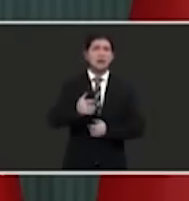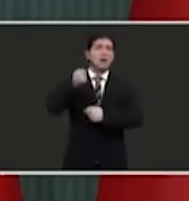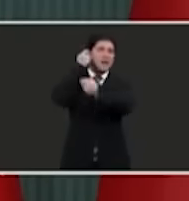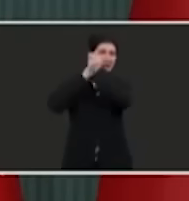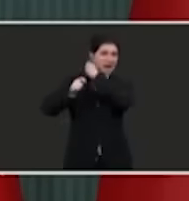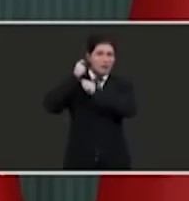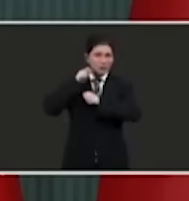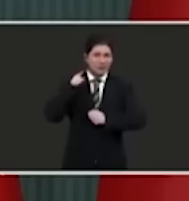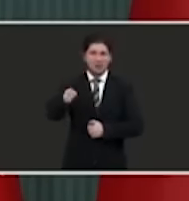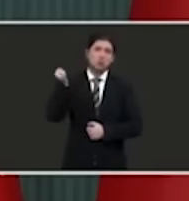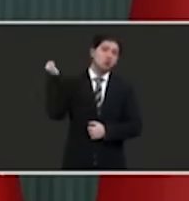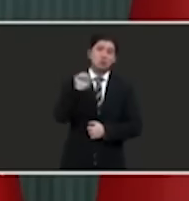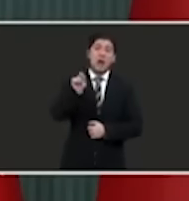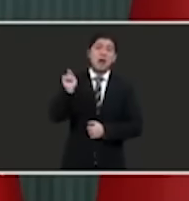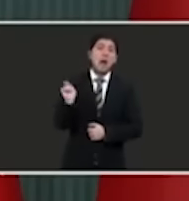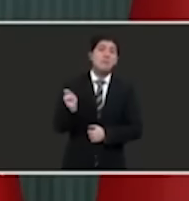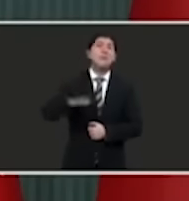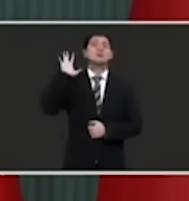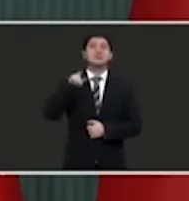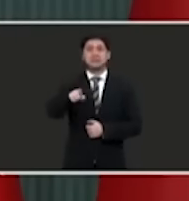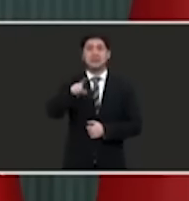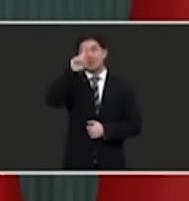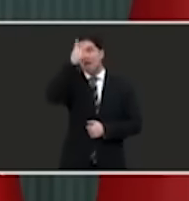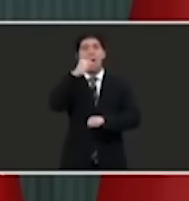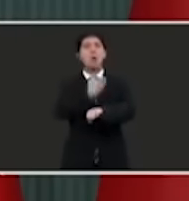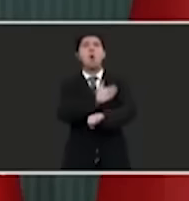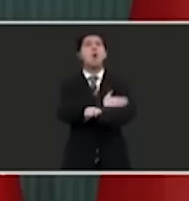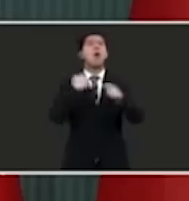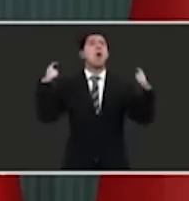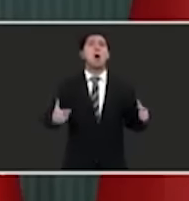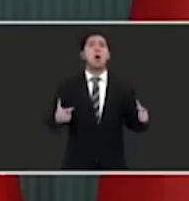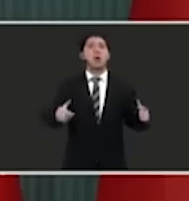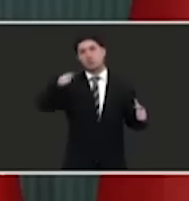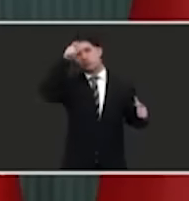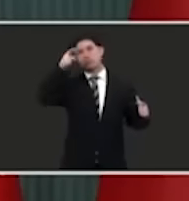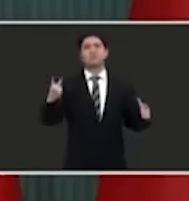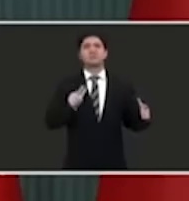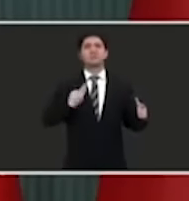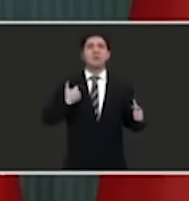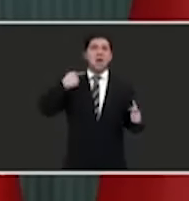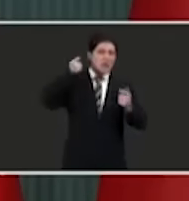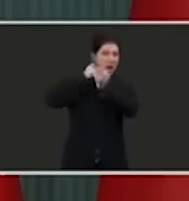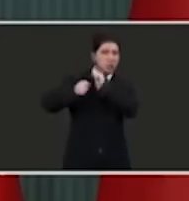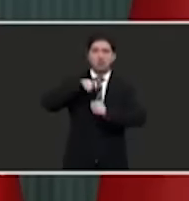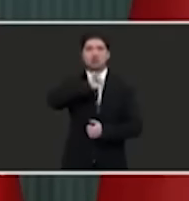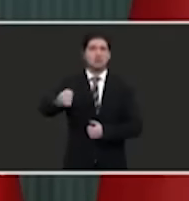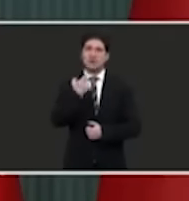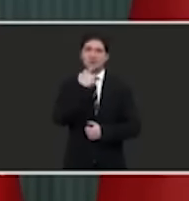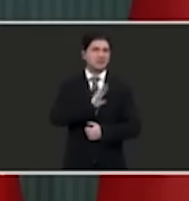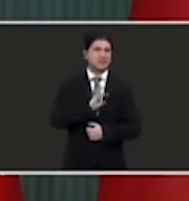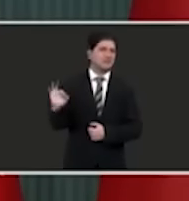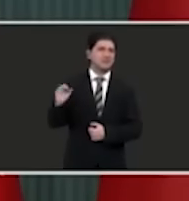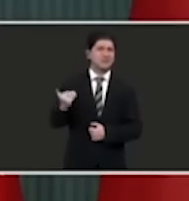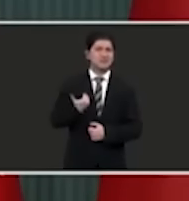antisemitik yaftası vuramayacağı tek ülke Türkiye'dir. Çünkü